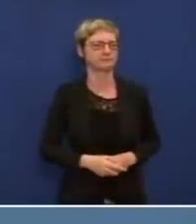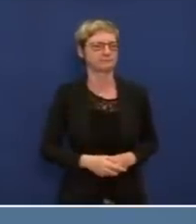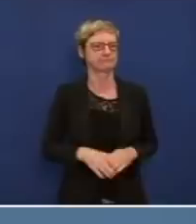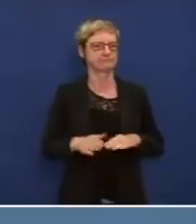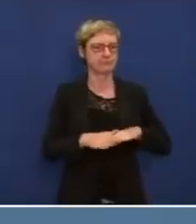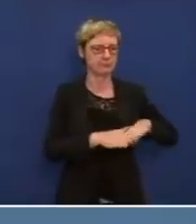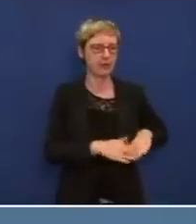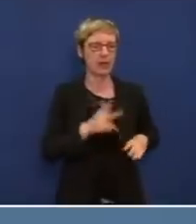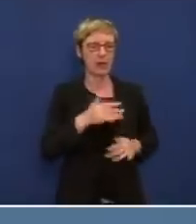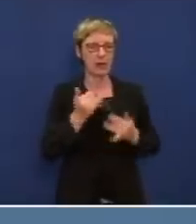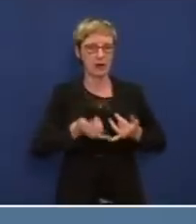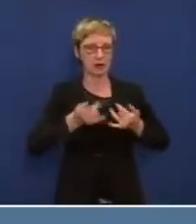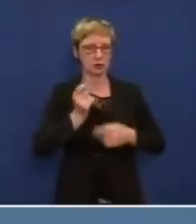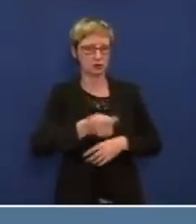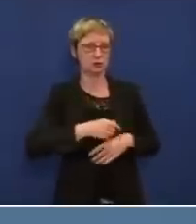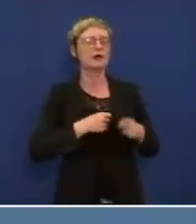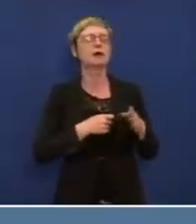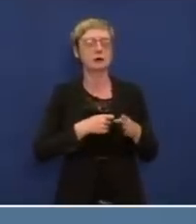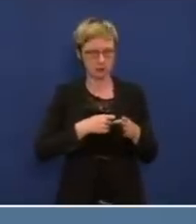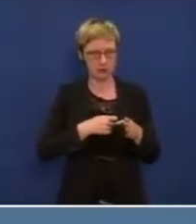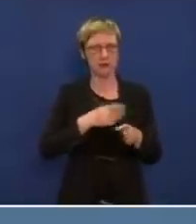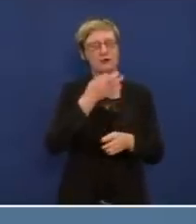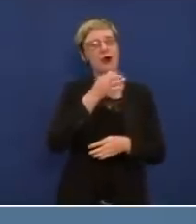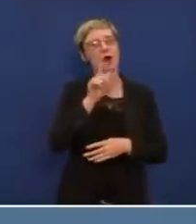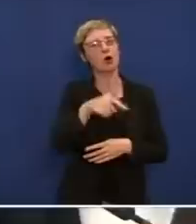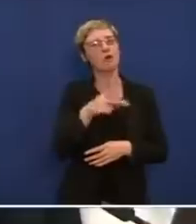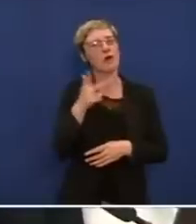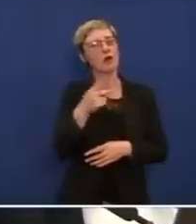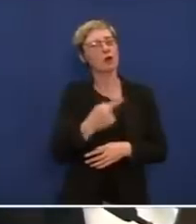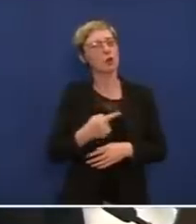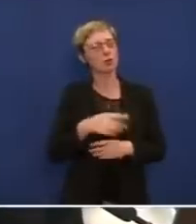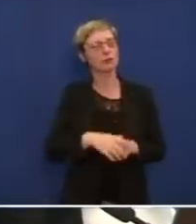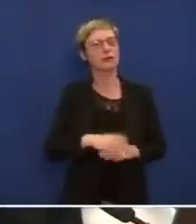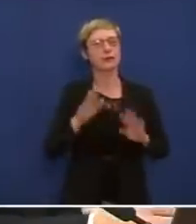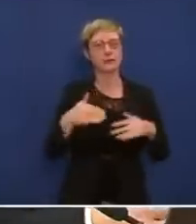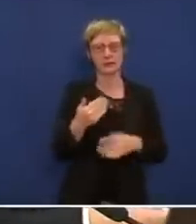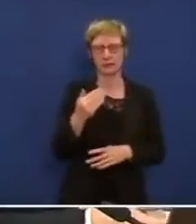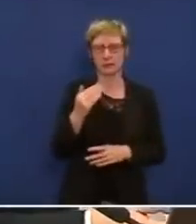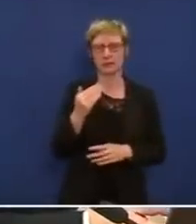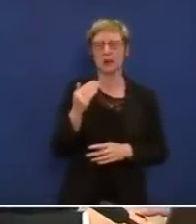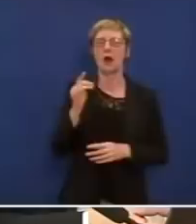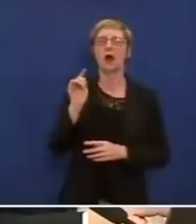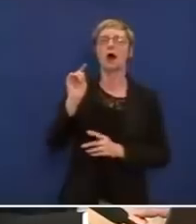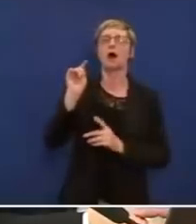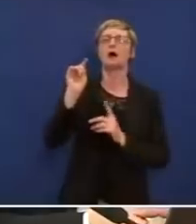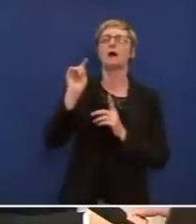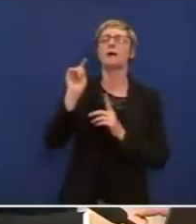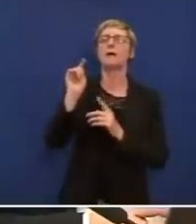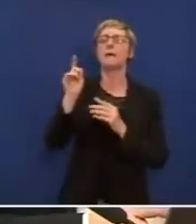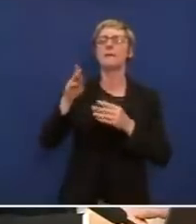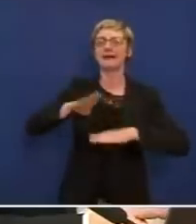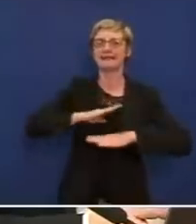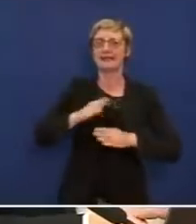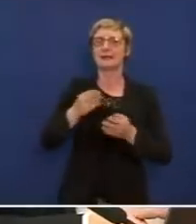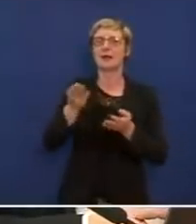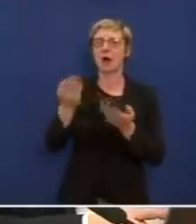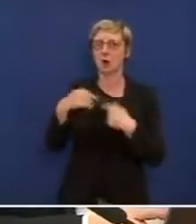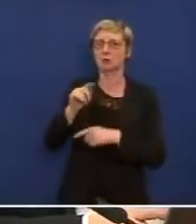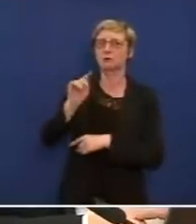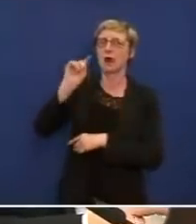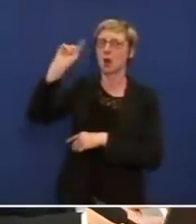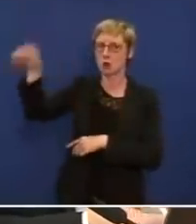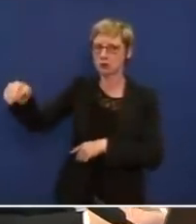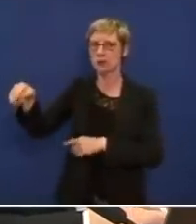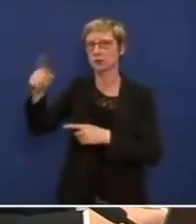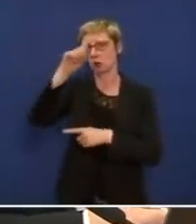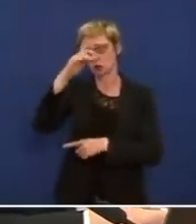Thema Corona. Noch eine Frage an Herrn Gülde. Gibt es aktuell ausländische Patienten aus dem Ausland eingeflogen, also nicht ausländische Staatsbürger, in den